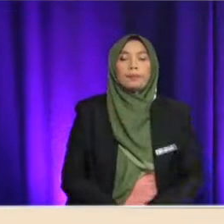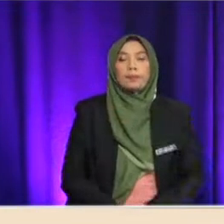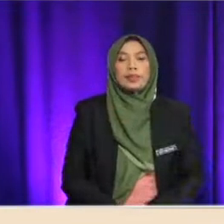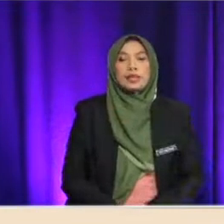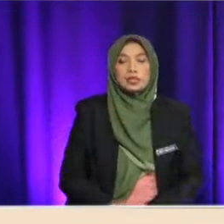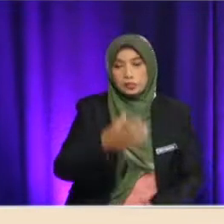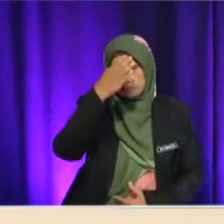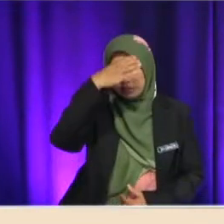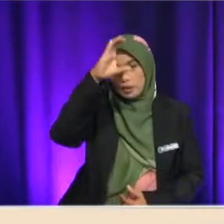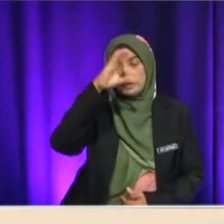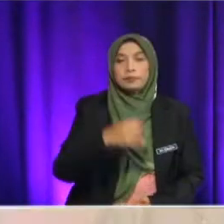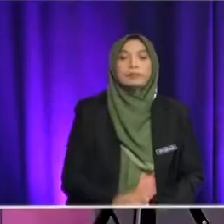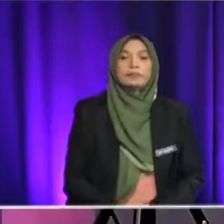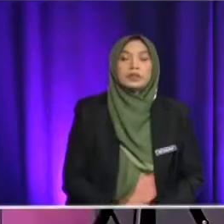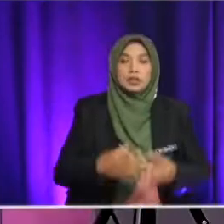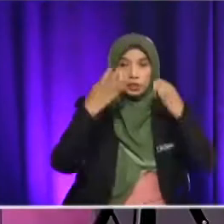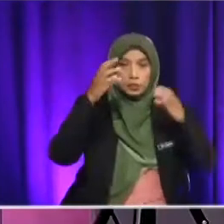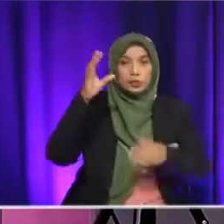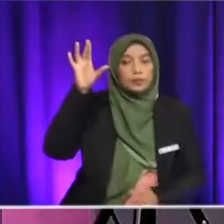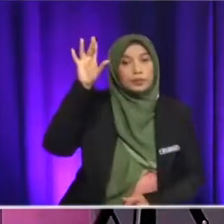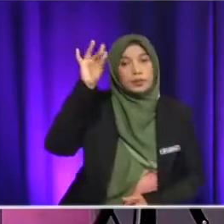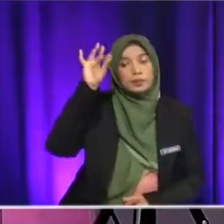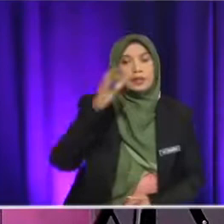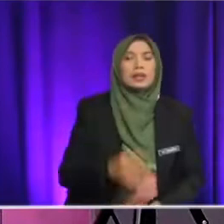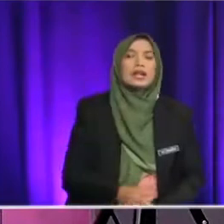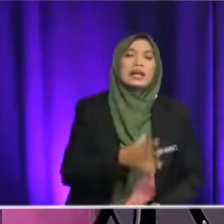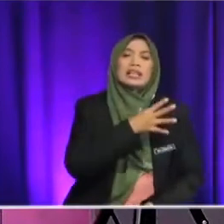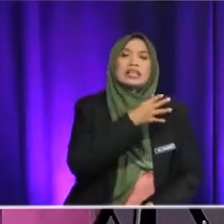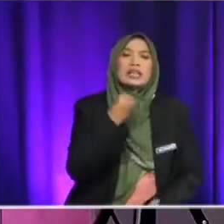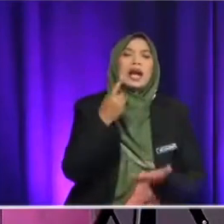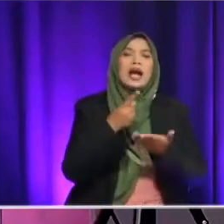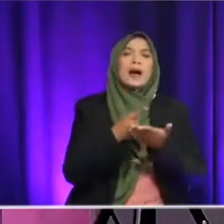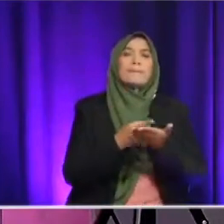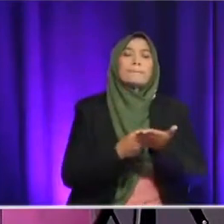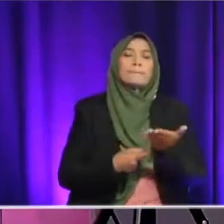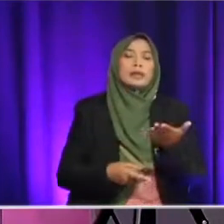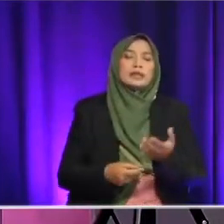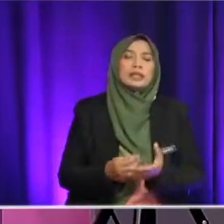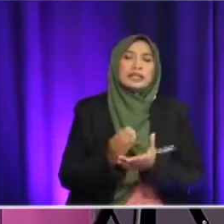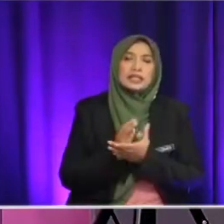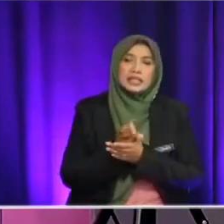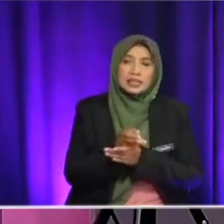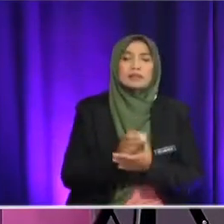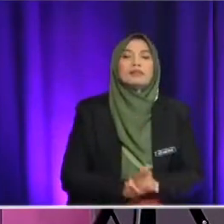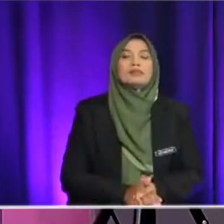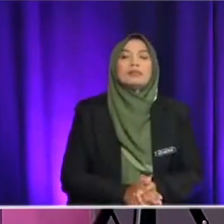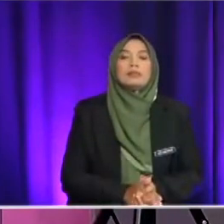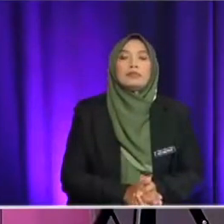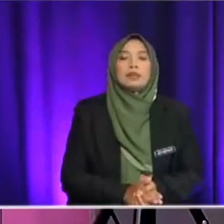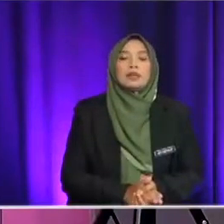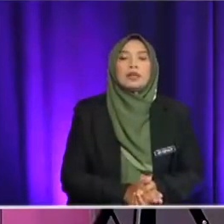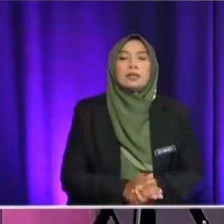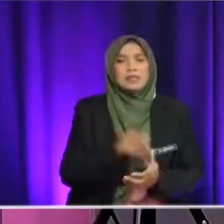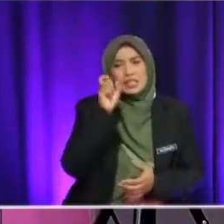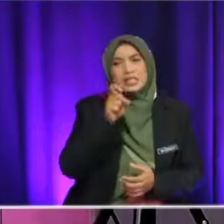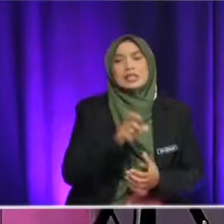Cikgu Linda bagi bintang pada karangan ini. Dan apa kesannya? Kesan baik ke kesan buruk? Jadi kita tengoklah, pastinya kesan